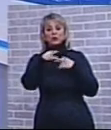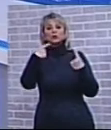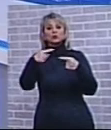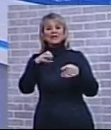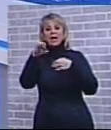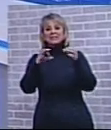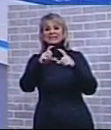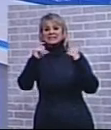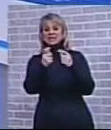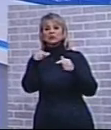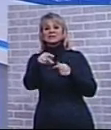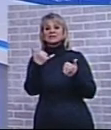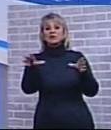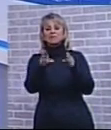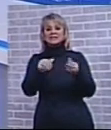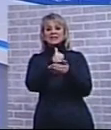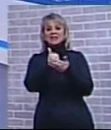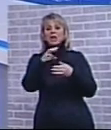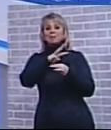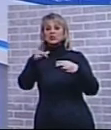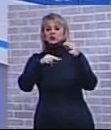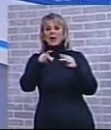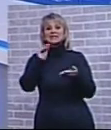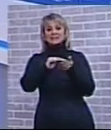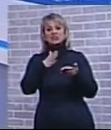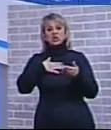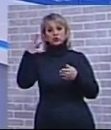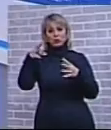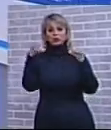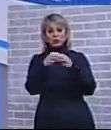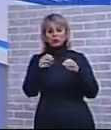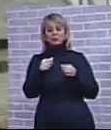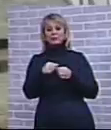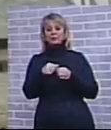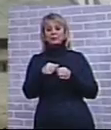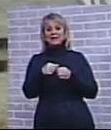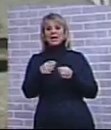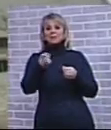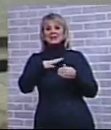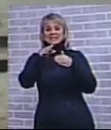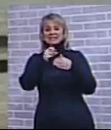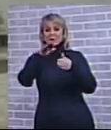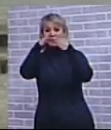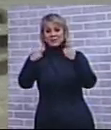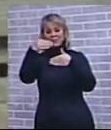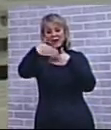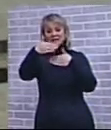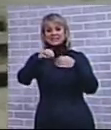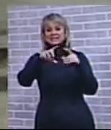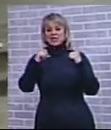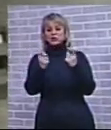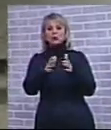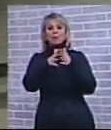другие объекты стадиона, сегодня вместе с главой Минстроя оценила наша съемочная группа. Белоснежные мембраны над стадионом